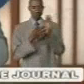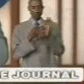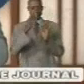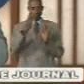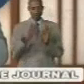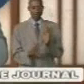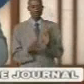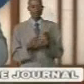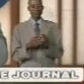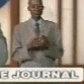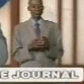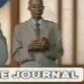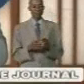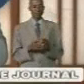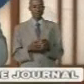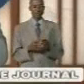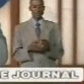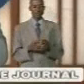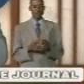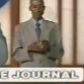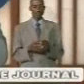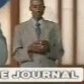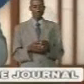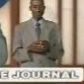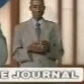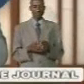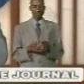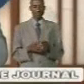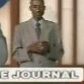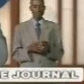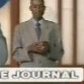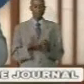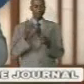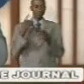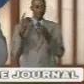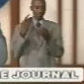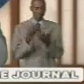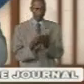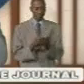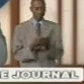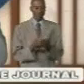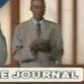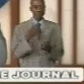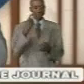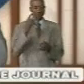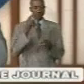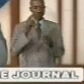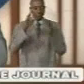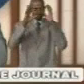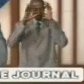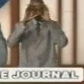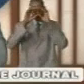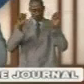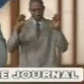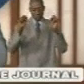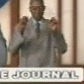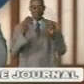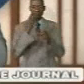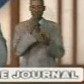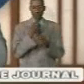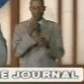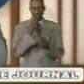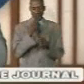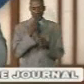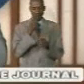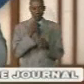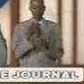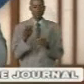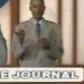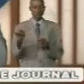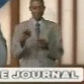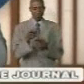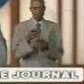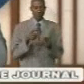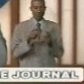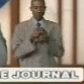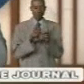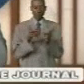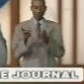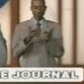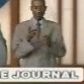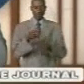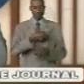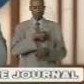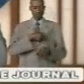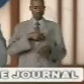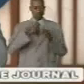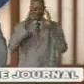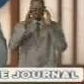8h30, arrivée de son Excellence Monsieur Abdou Diouf et Madame Diouf, accueillis par le directeur du protocole du président de la